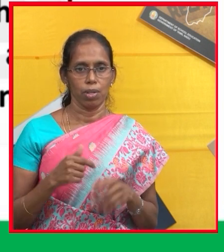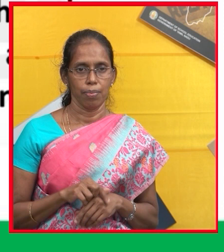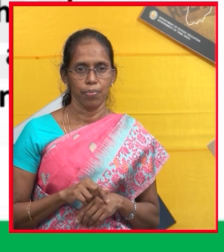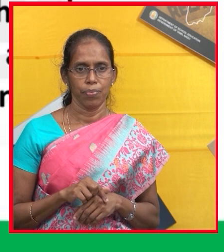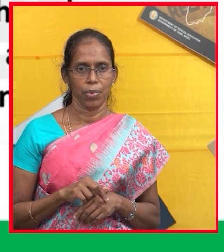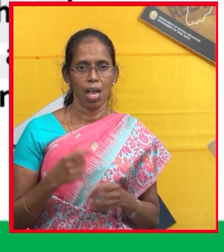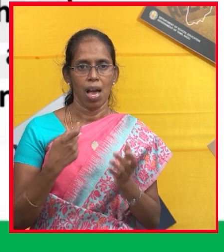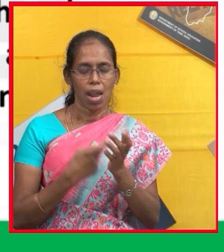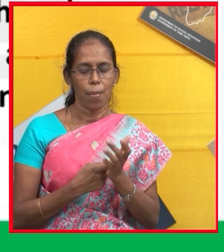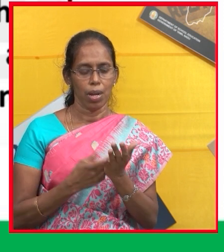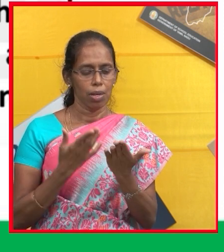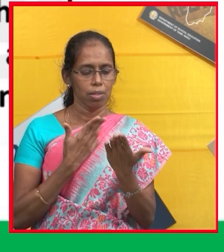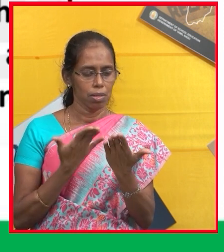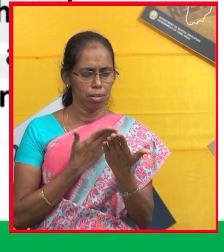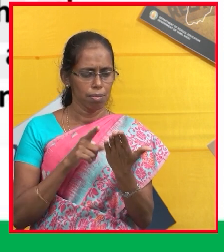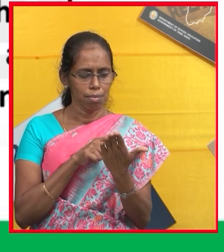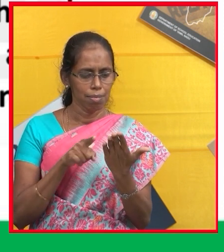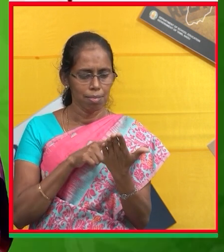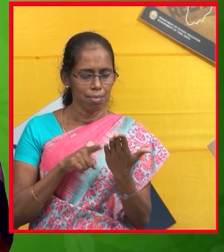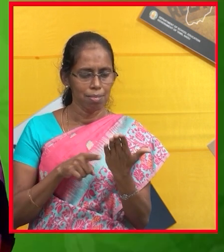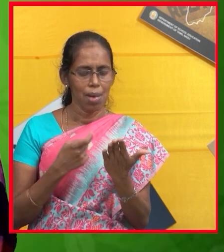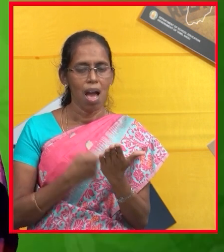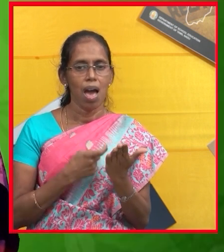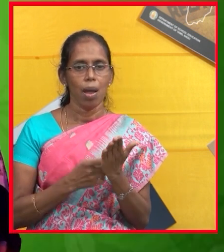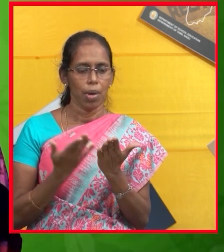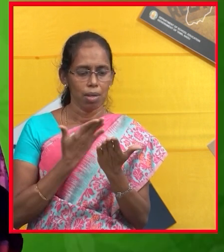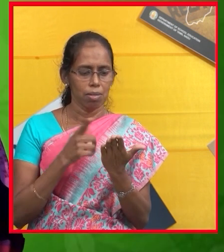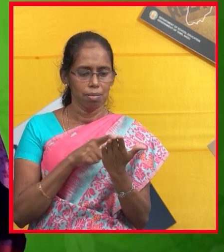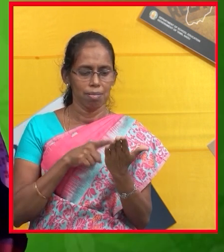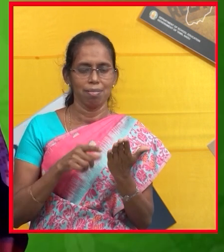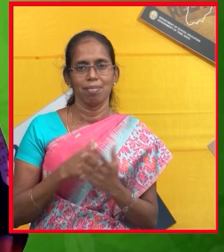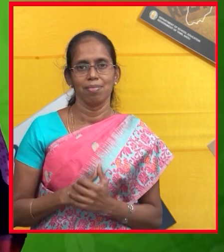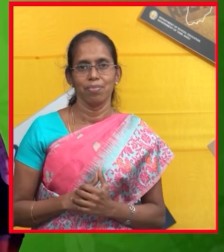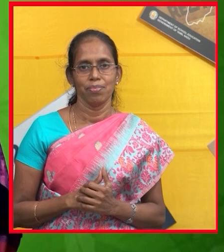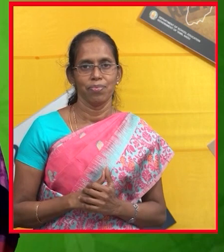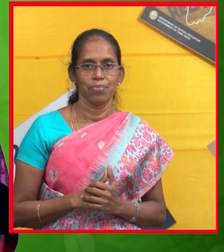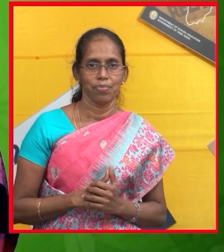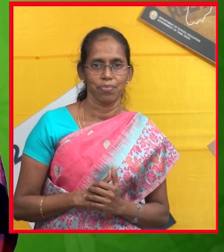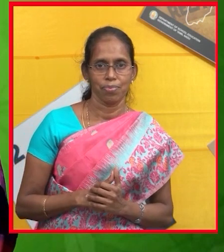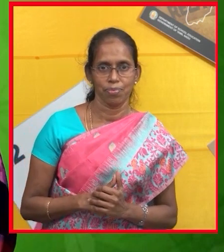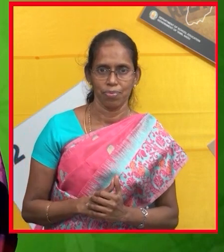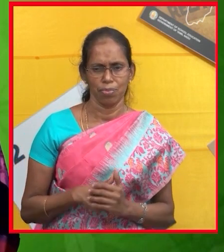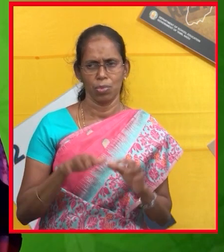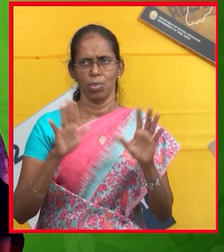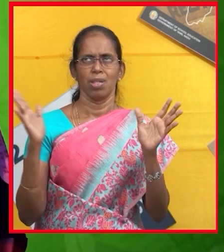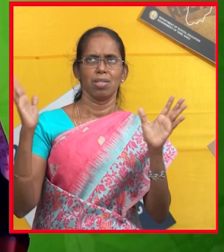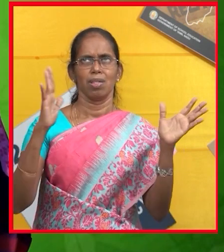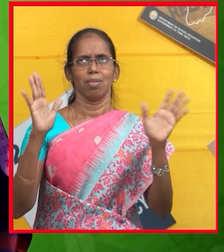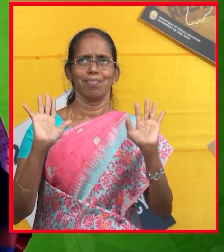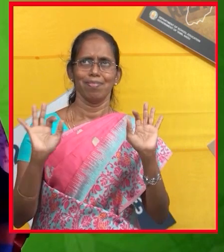comics and Ramayana during her journey. இவங்க என்ன சொல்கிறாங்க, இந்த circumnavigationல வெதர்லாம் நார்மலாக இருக்கும்